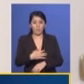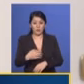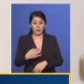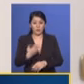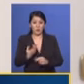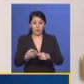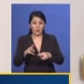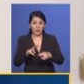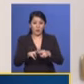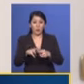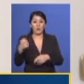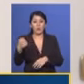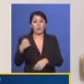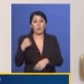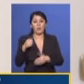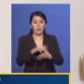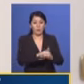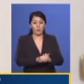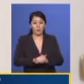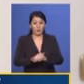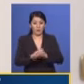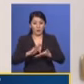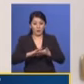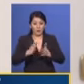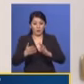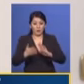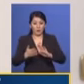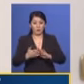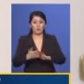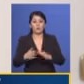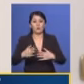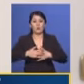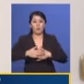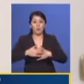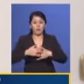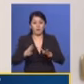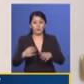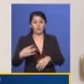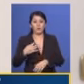сөзсіз. Бұл барлық әскери ынтымақтастық туралы келісімдердің ішіндегі ең ауқымдысы әрі мазмұндысы.